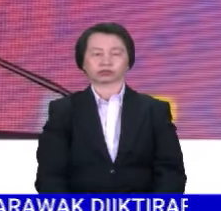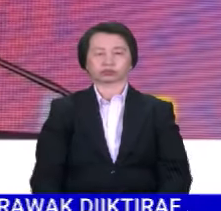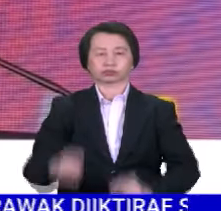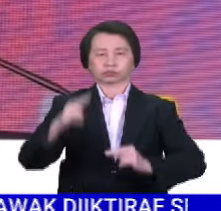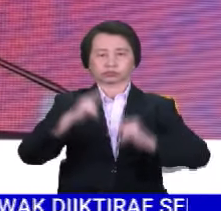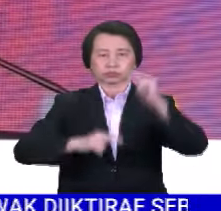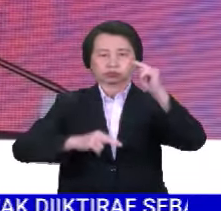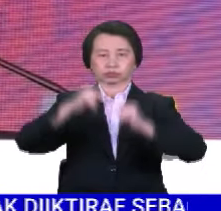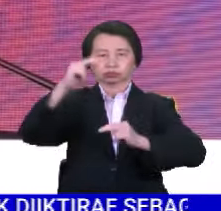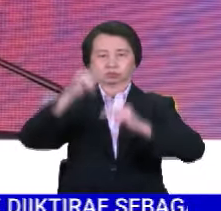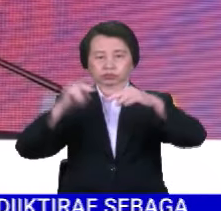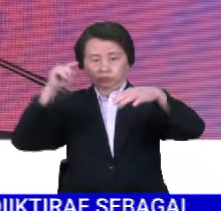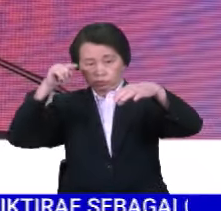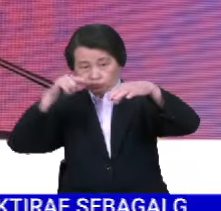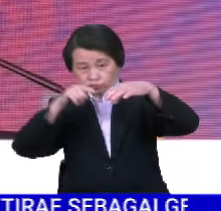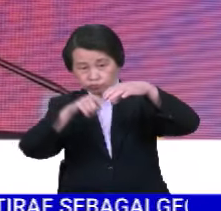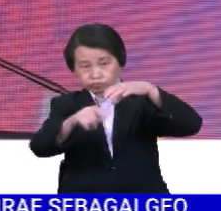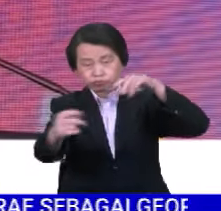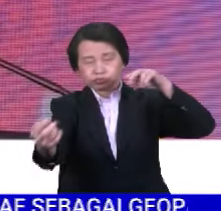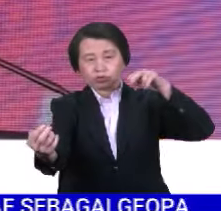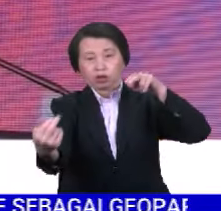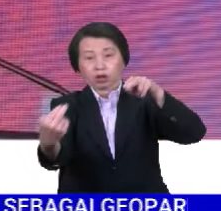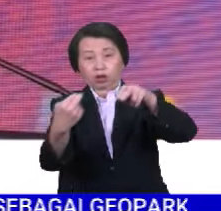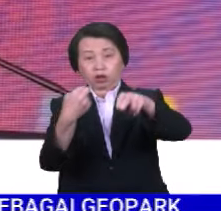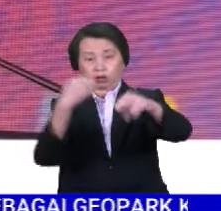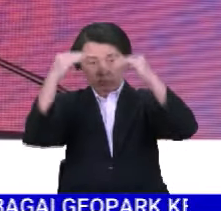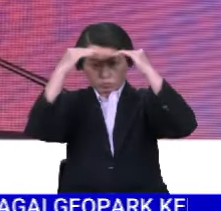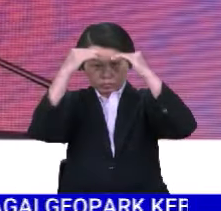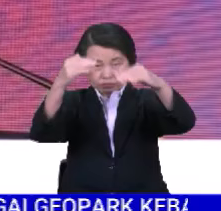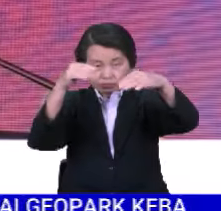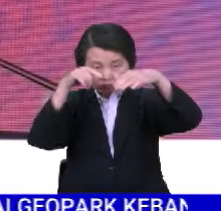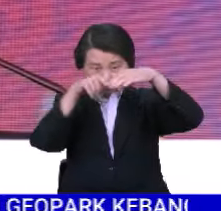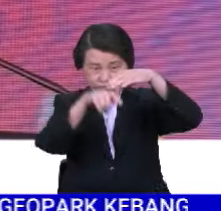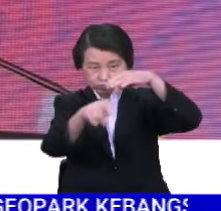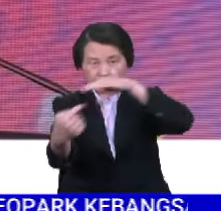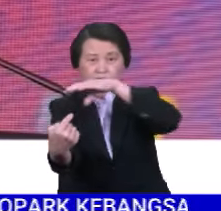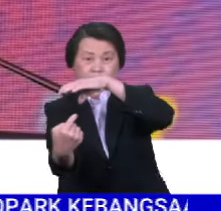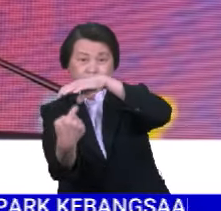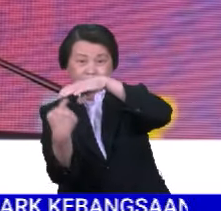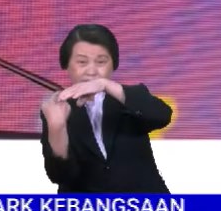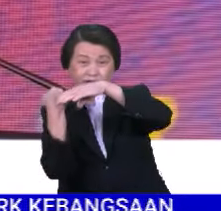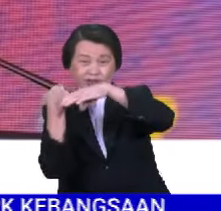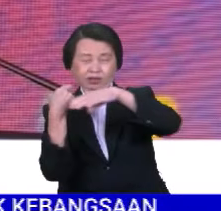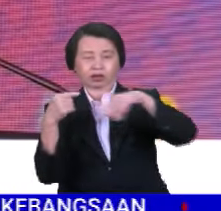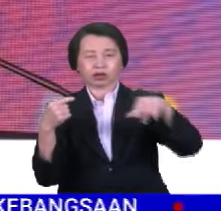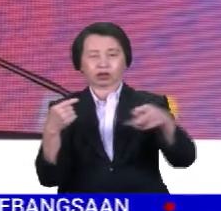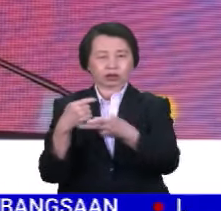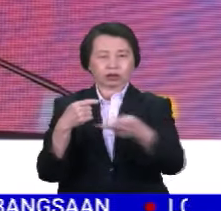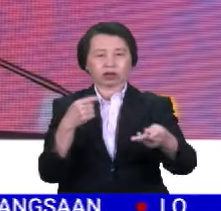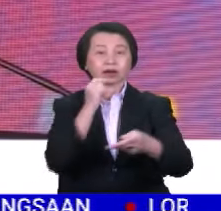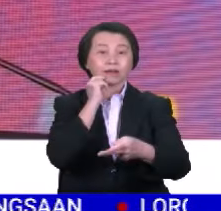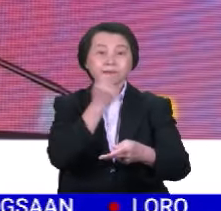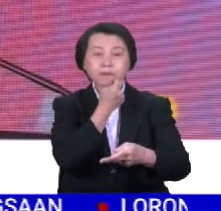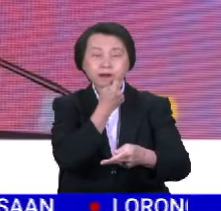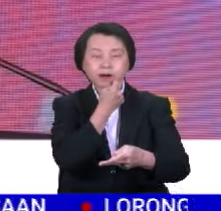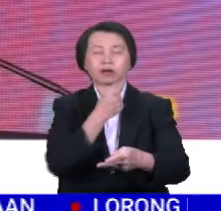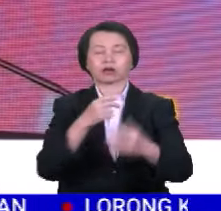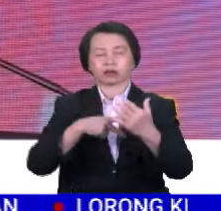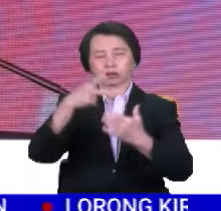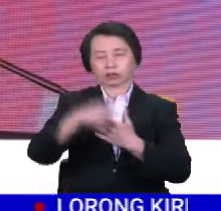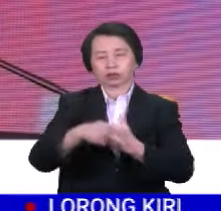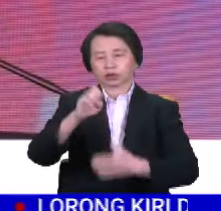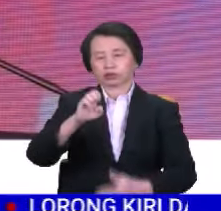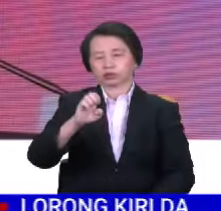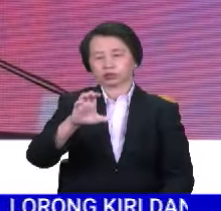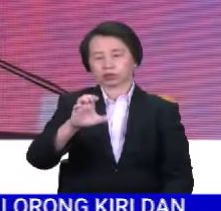Pembinaan terowong berkembang genting ini adalah antara komponen utama projek ECRL kerana